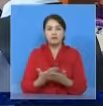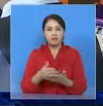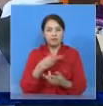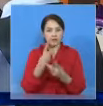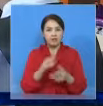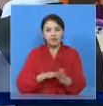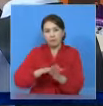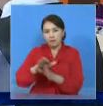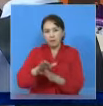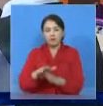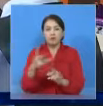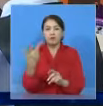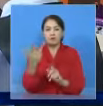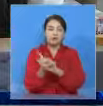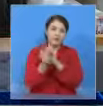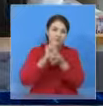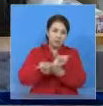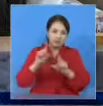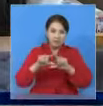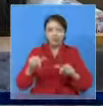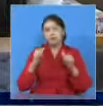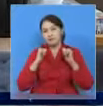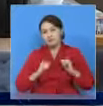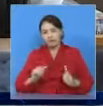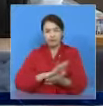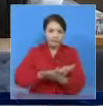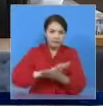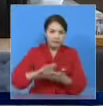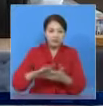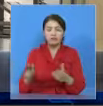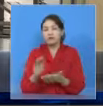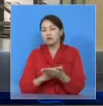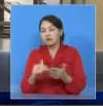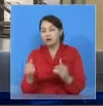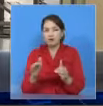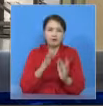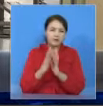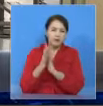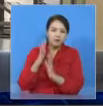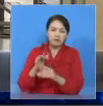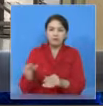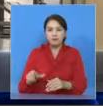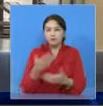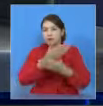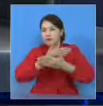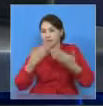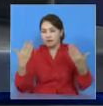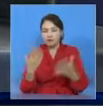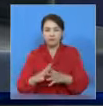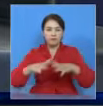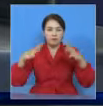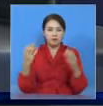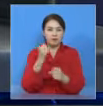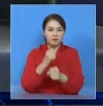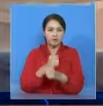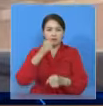на переполненность, в трехсменной школе царят порядок и чистота. Никакого столпотворения в коридорах не наблюдается. Более того, тут